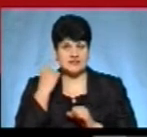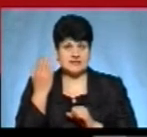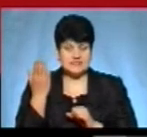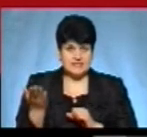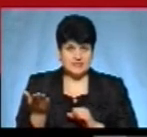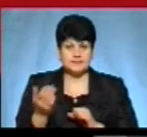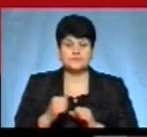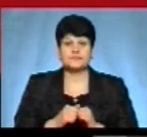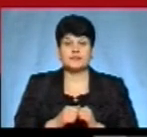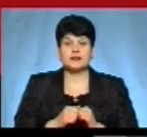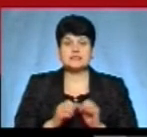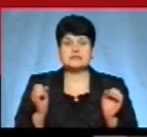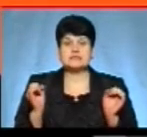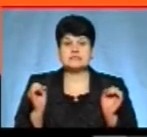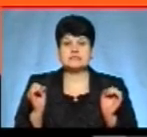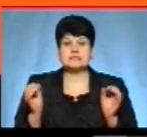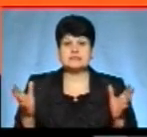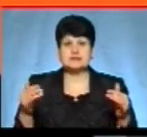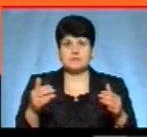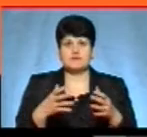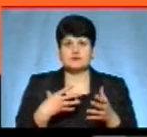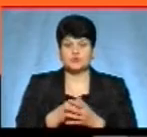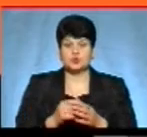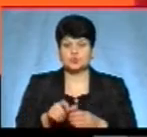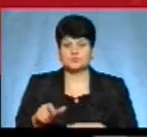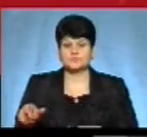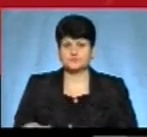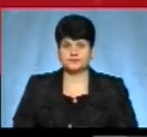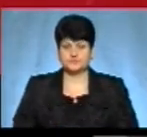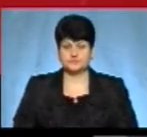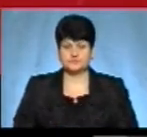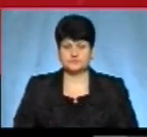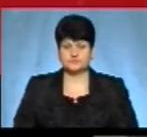як такої немає, зібрав своїх адептів.